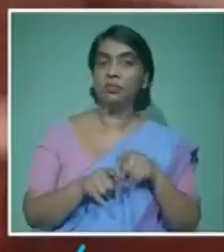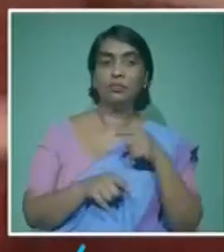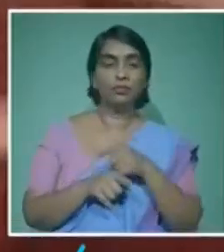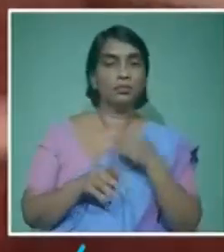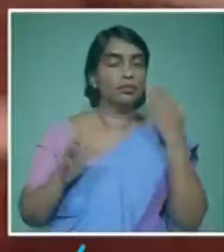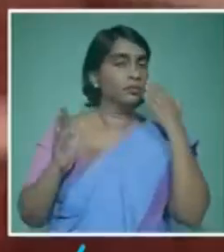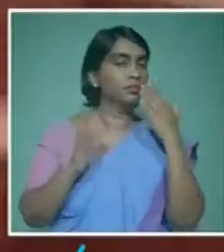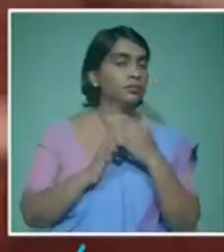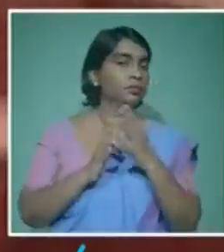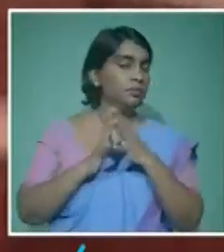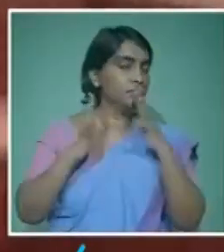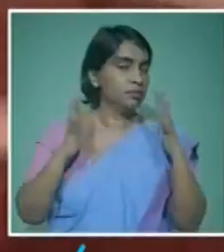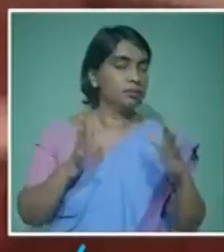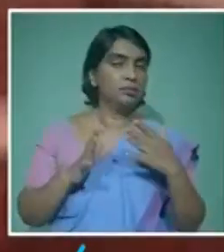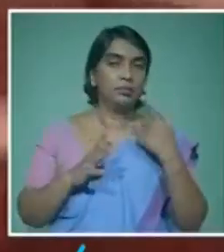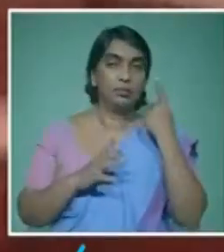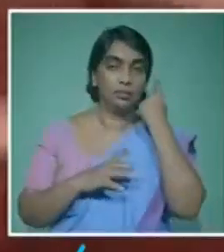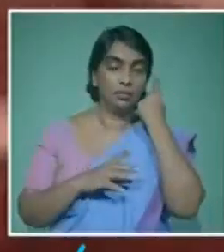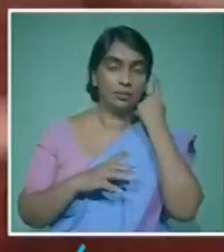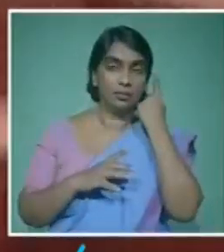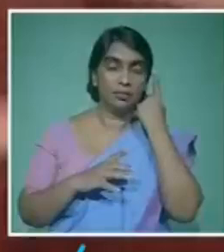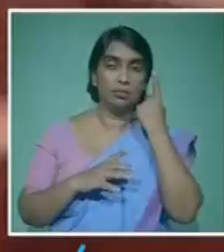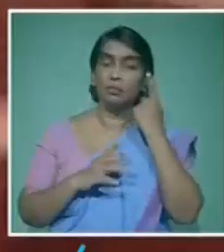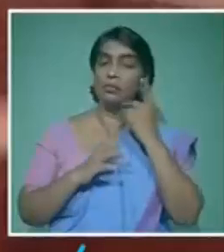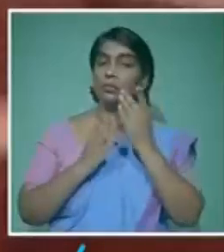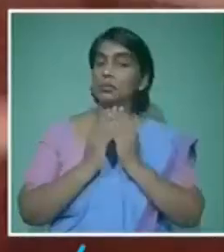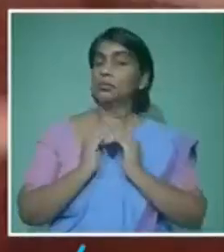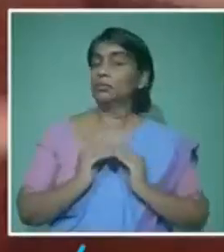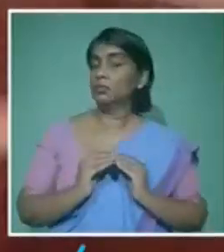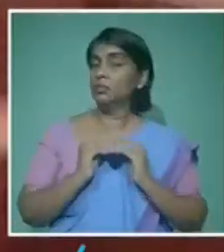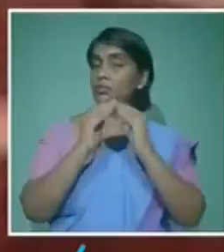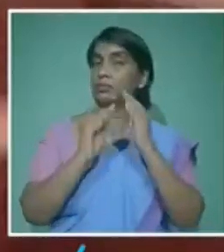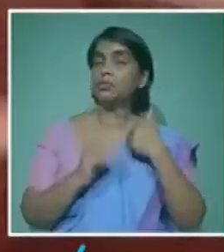முடியும். அநேகமாக கமத்தொழில் திணைக்களம்,